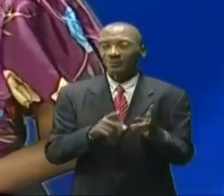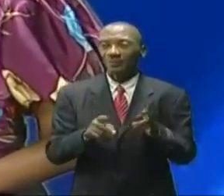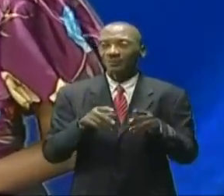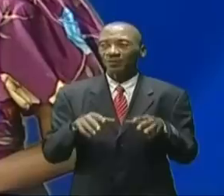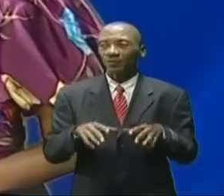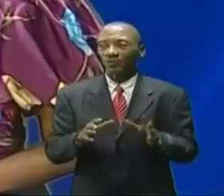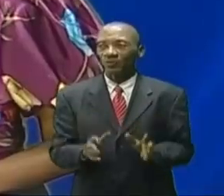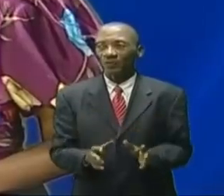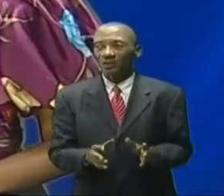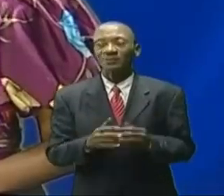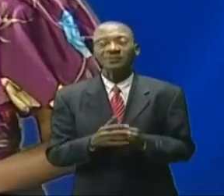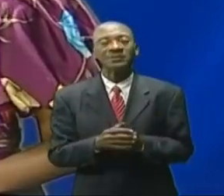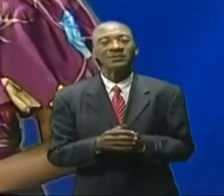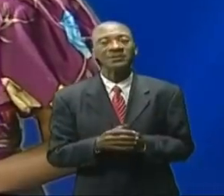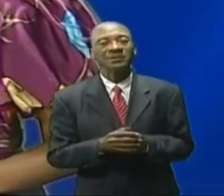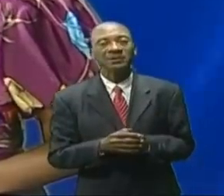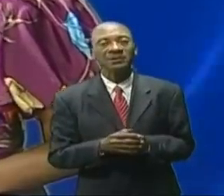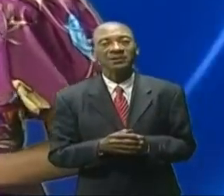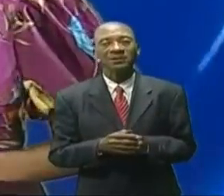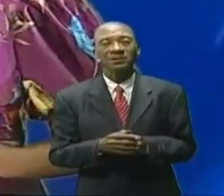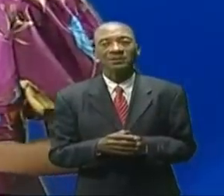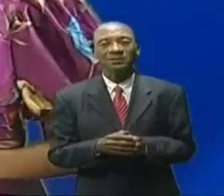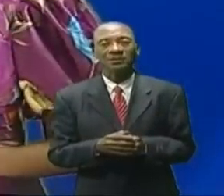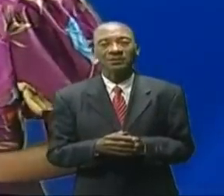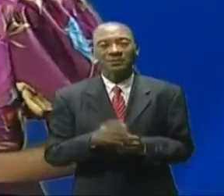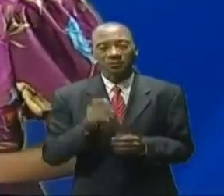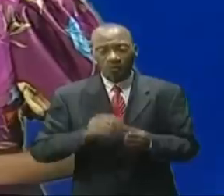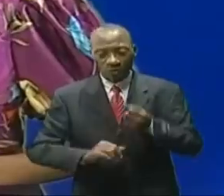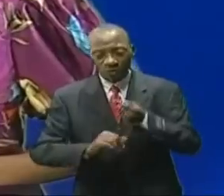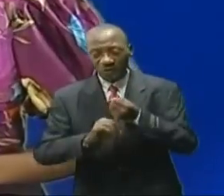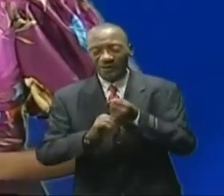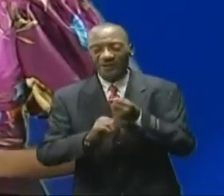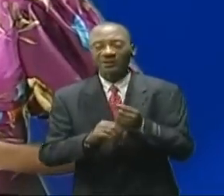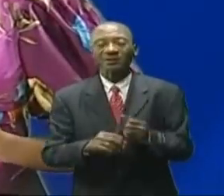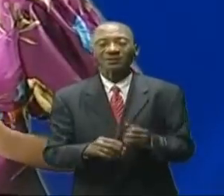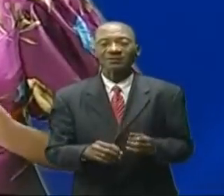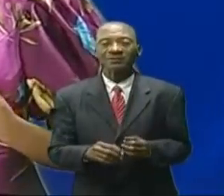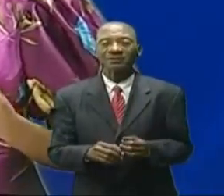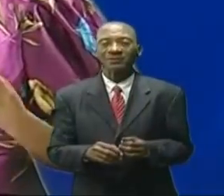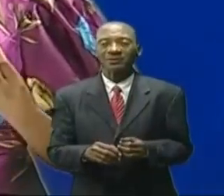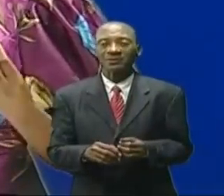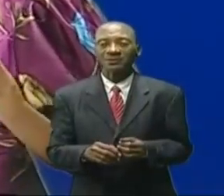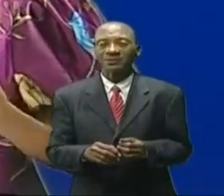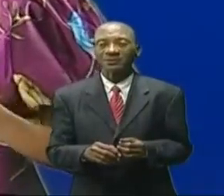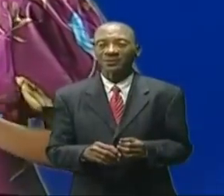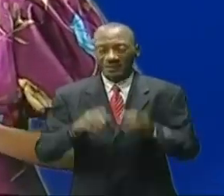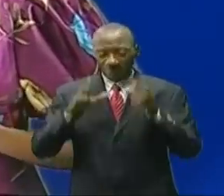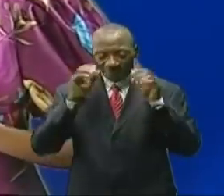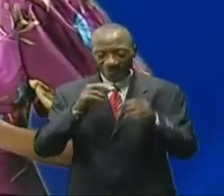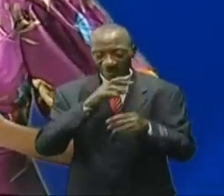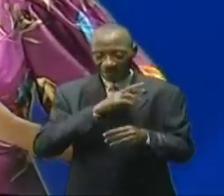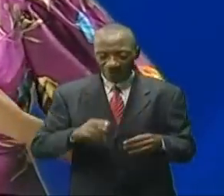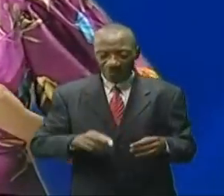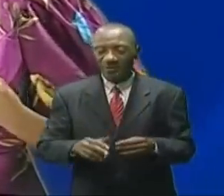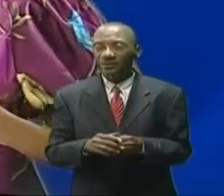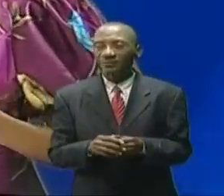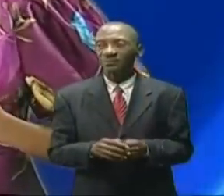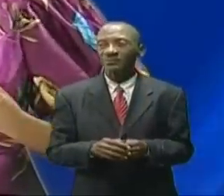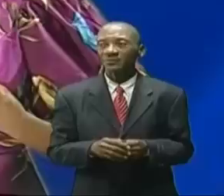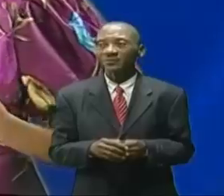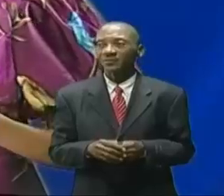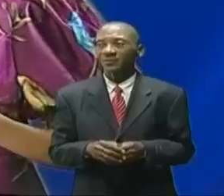un message de reconstruction. En fait, je parle d'un